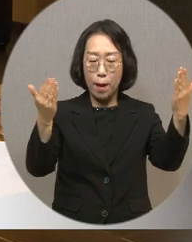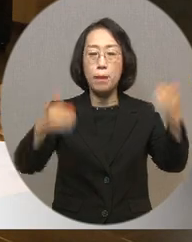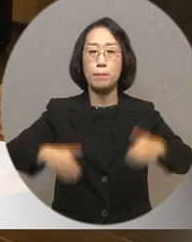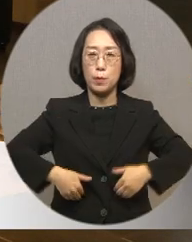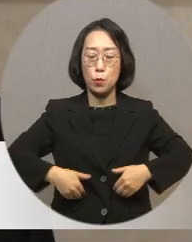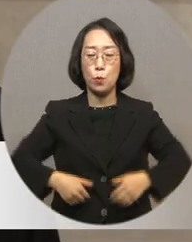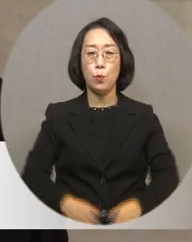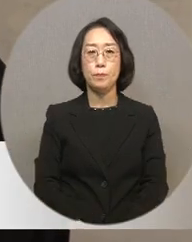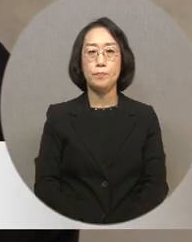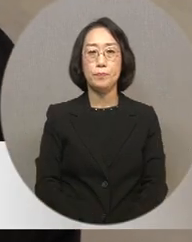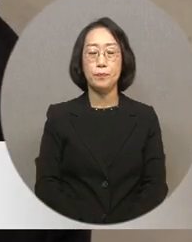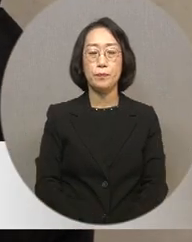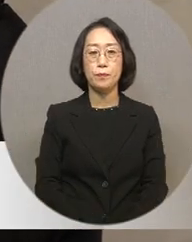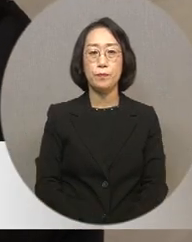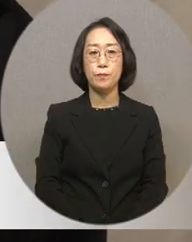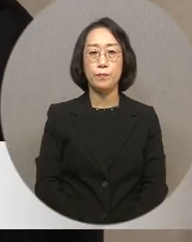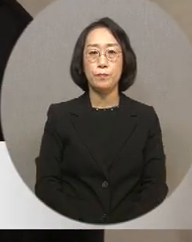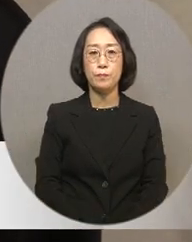합니다.